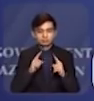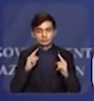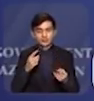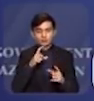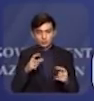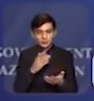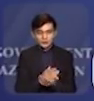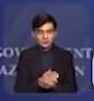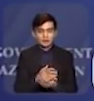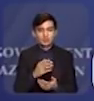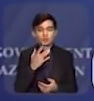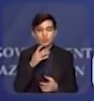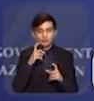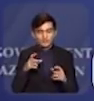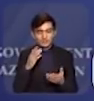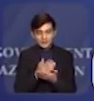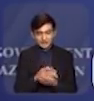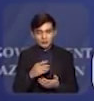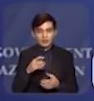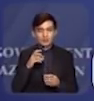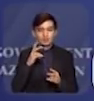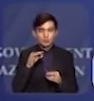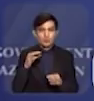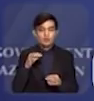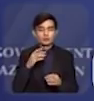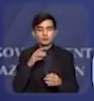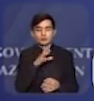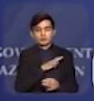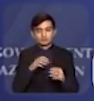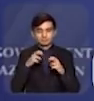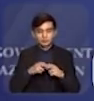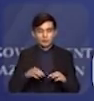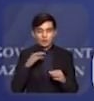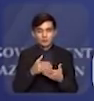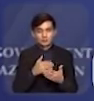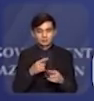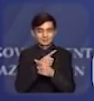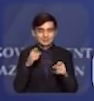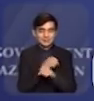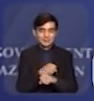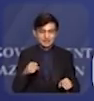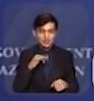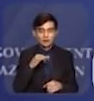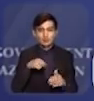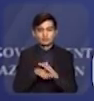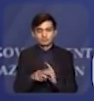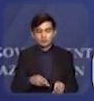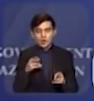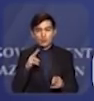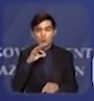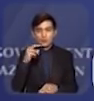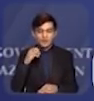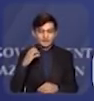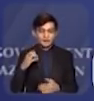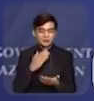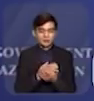под стражей. Қамауға алынғандардың бар екенін растаймыз. Өкінішке орай тергеудің осы кезеңінде ақпарат таратуға болмайды. Қылмыстық кодекстің бірнеше бабы